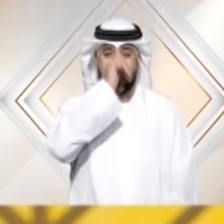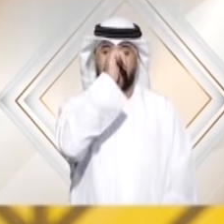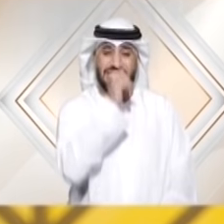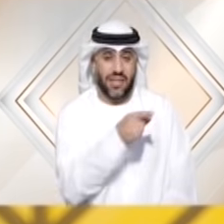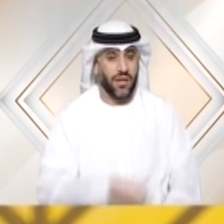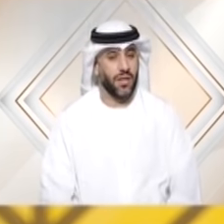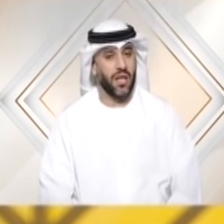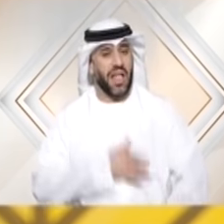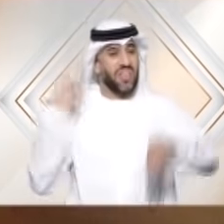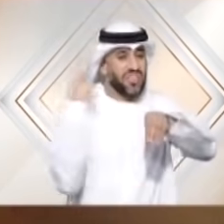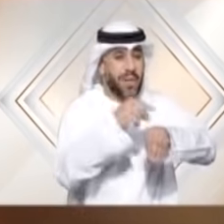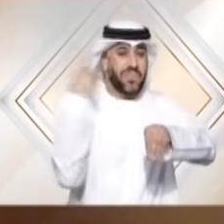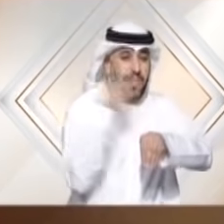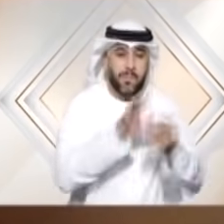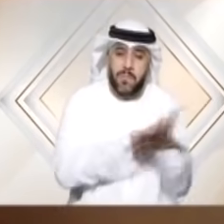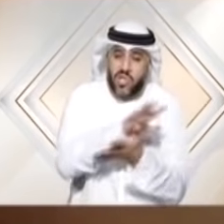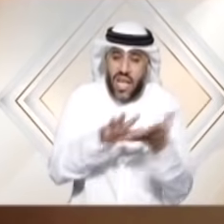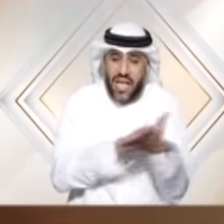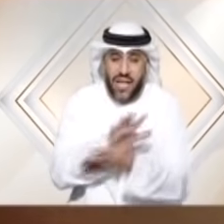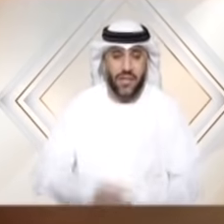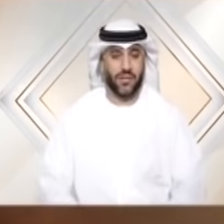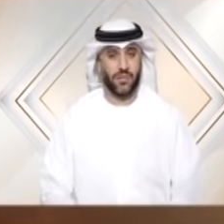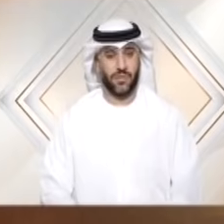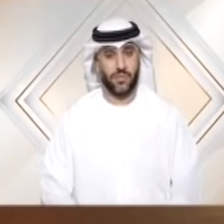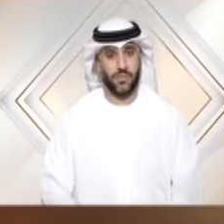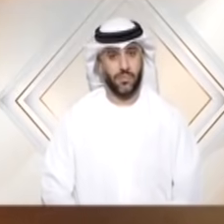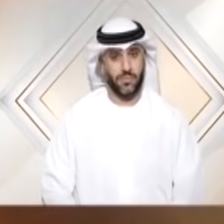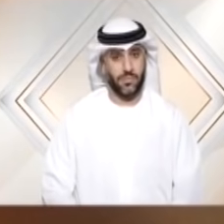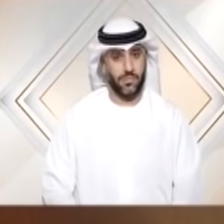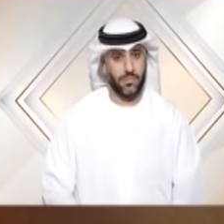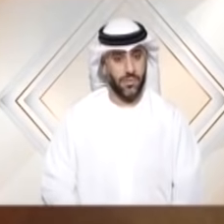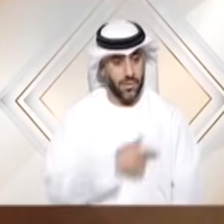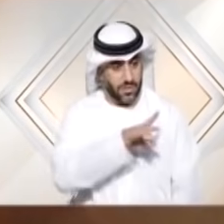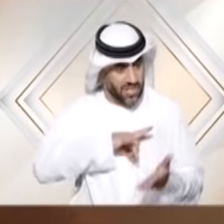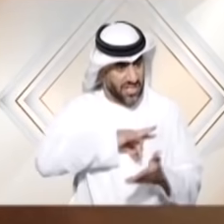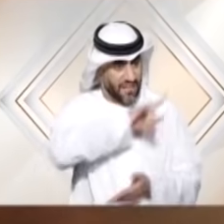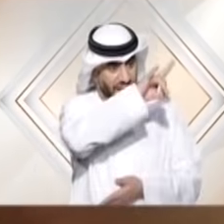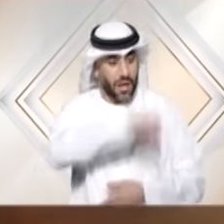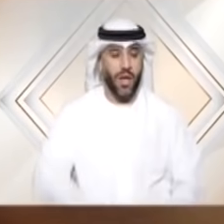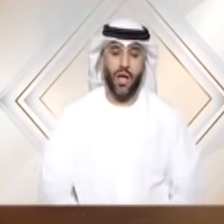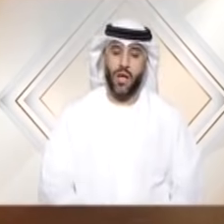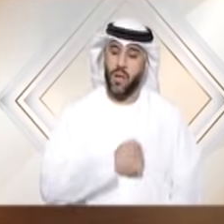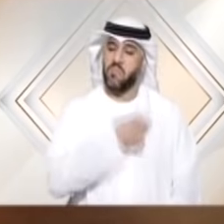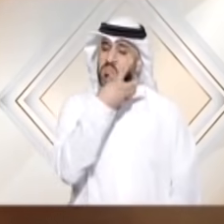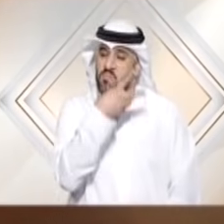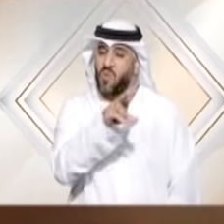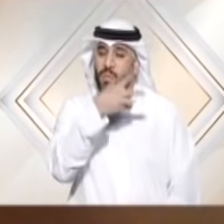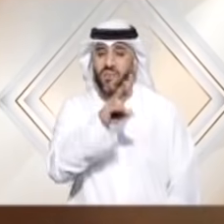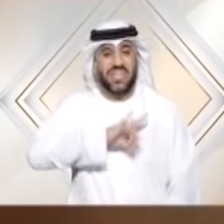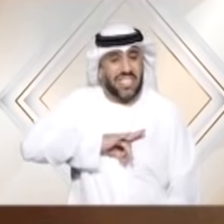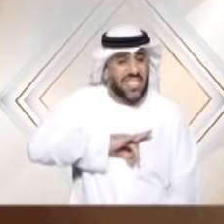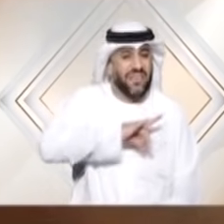لمد الإيد والإهانة وهيك. بيني وبينه ناداني قال لي بابا بدك تسافري؟ أنا بقول لك من عندي سافري، أنا بعرف شو